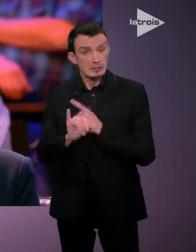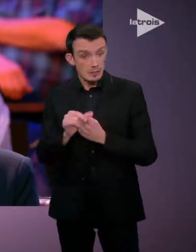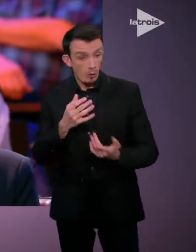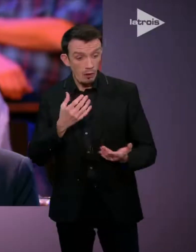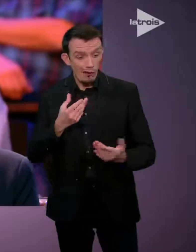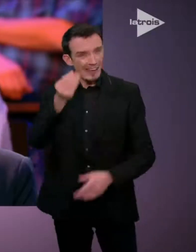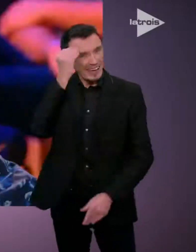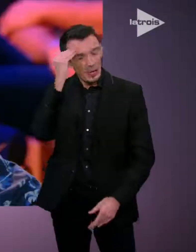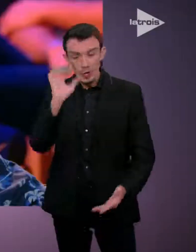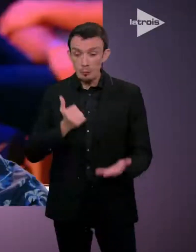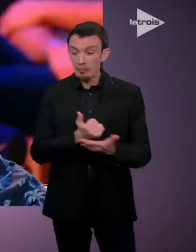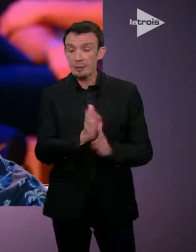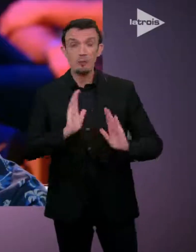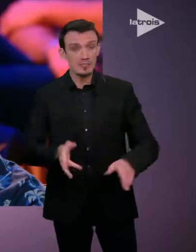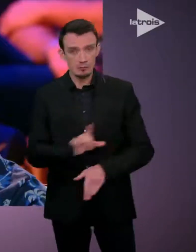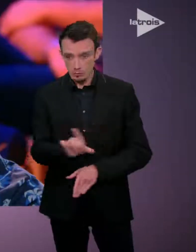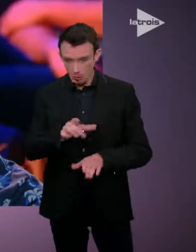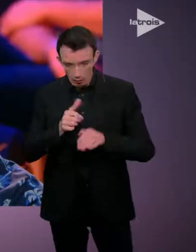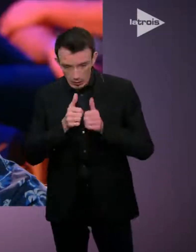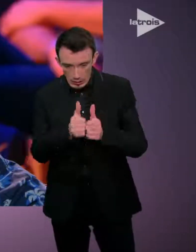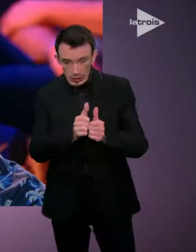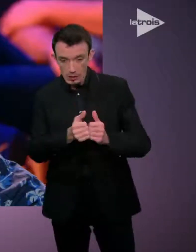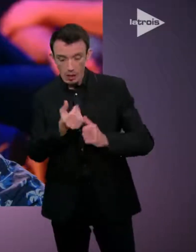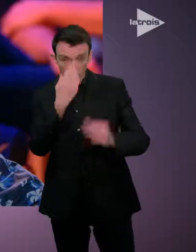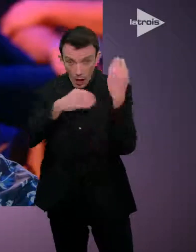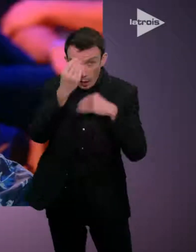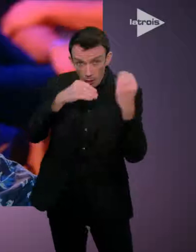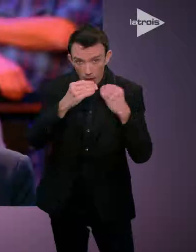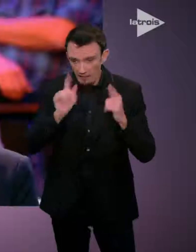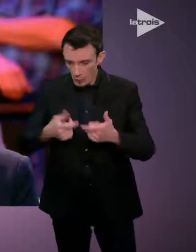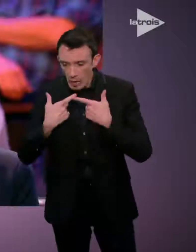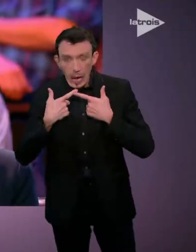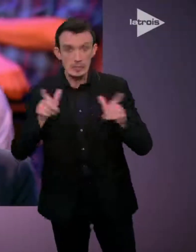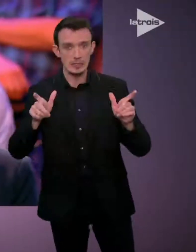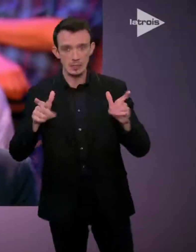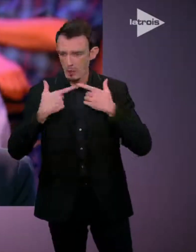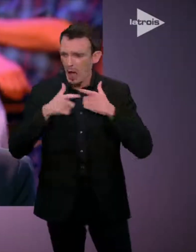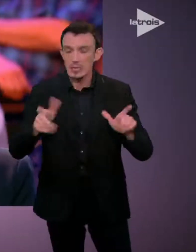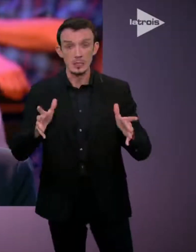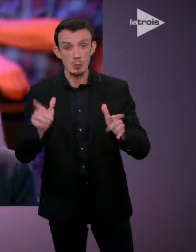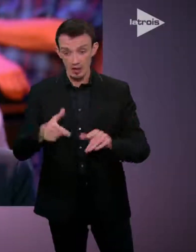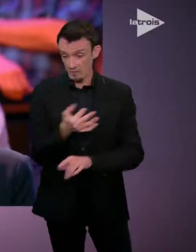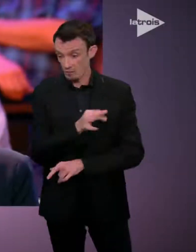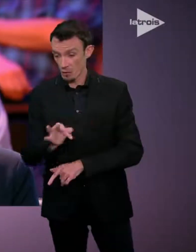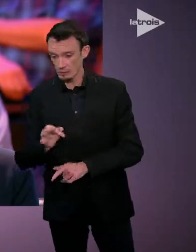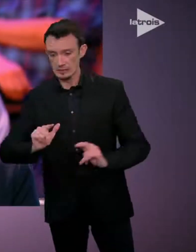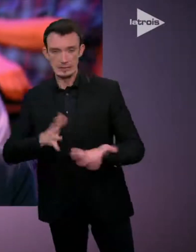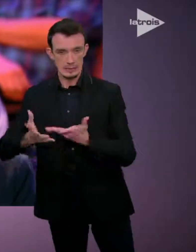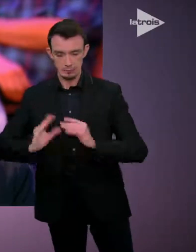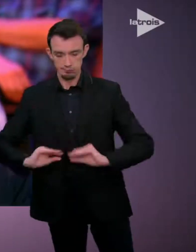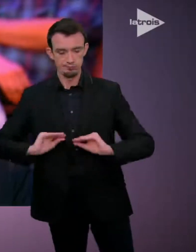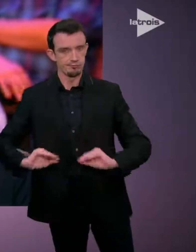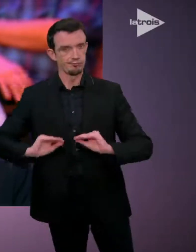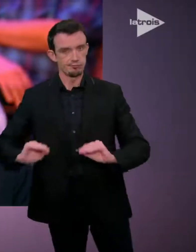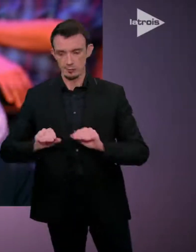pour apprendre, il faut que ce soit accessible. Et pour que ce soit accessible, il faut leur offrir un apprentissage en français et en langue des signes. Et ce